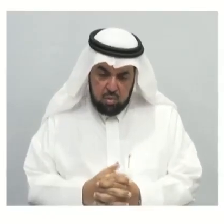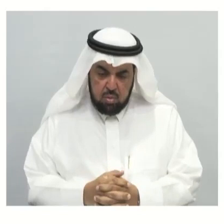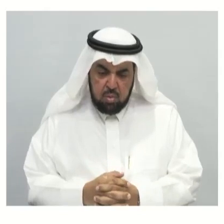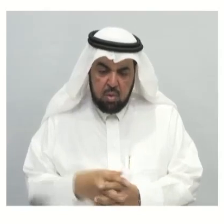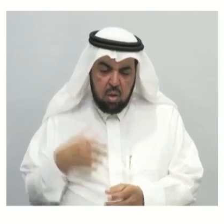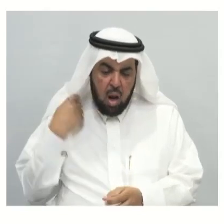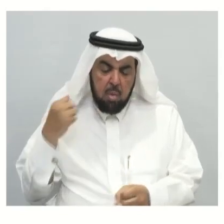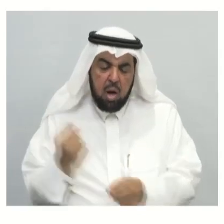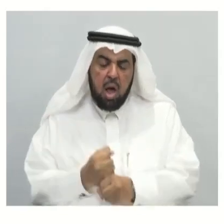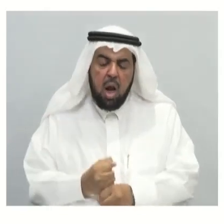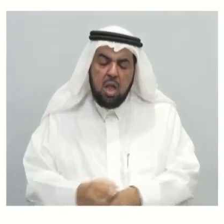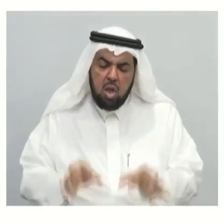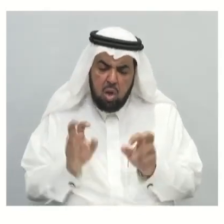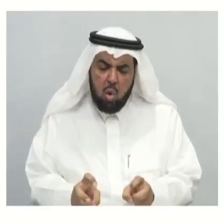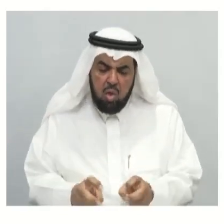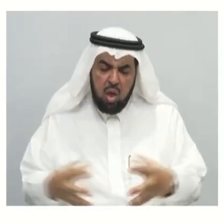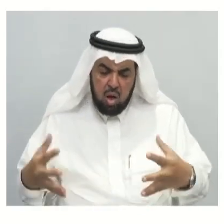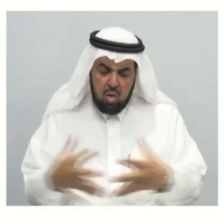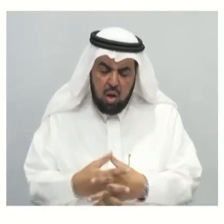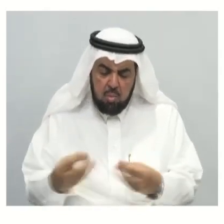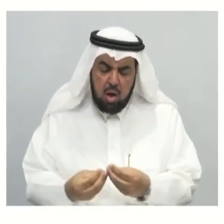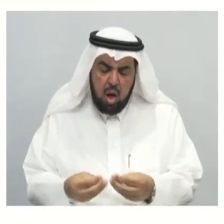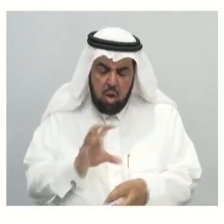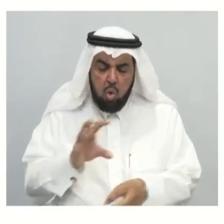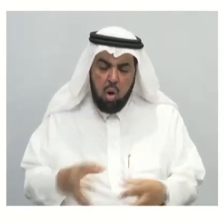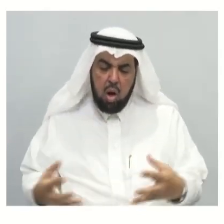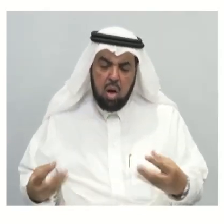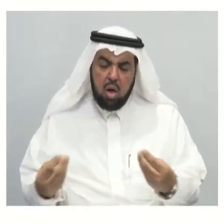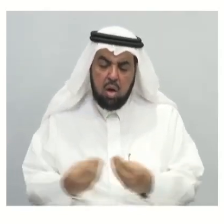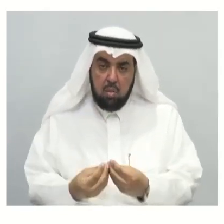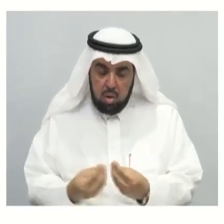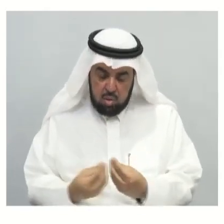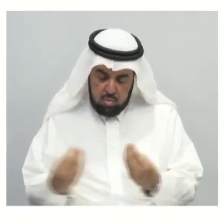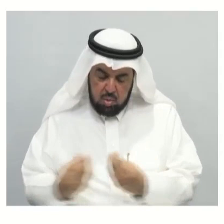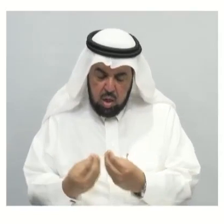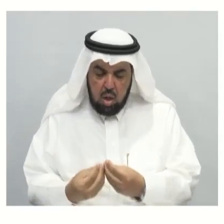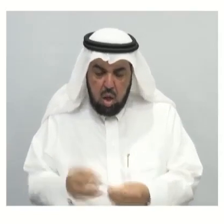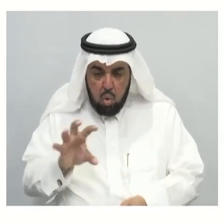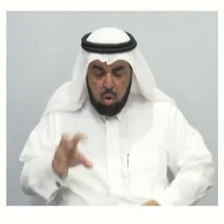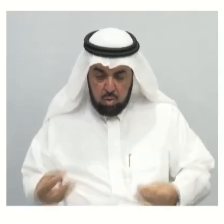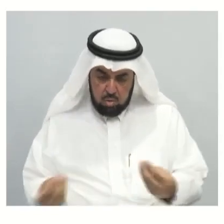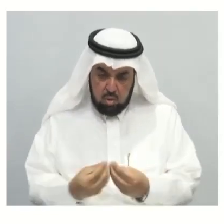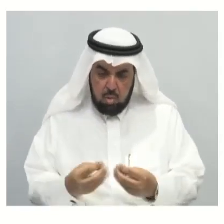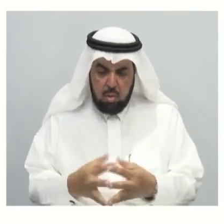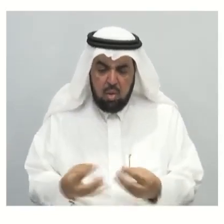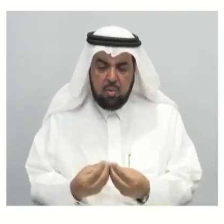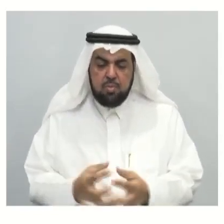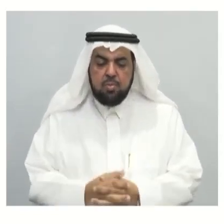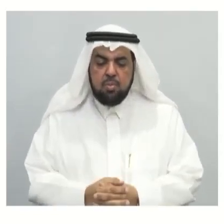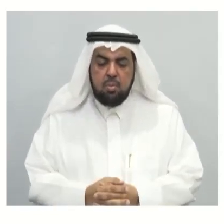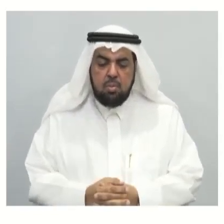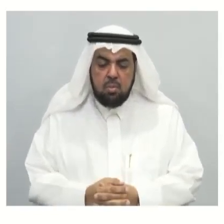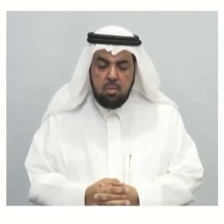وهي العمل على توثيق الصلات بين من احسنتم بين الدول الاعضاء